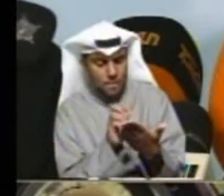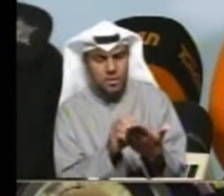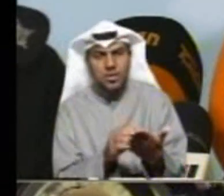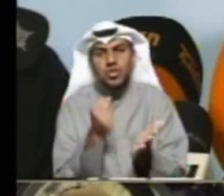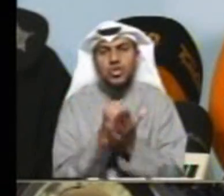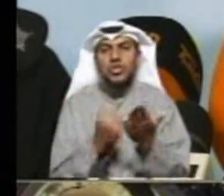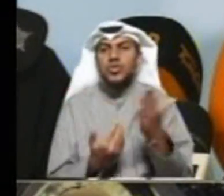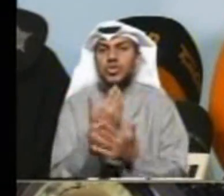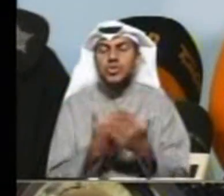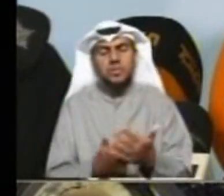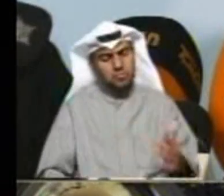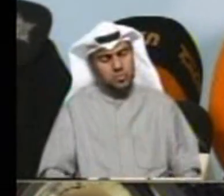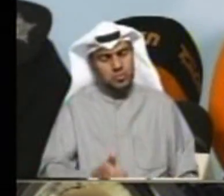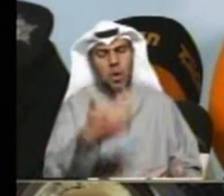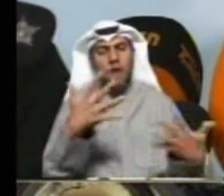المواطن او المقيم